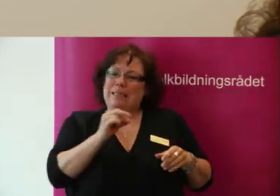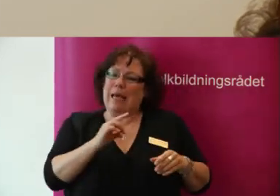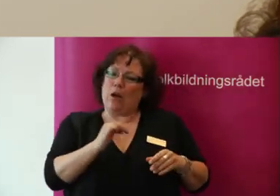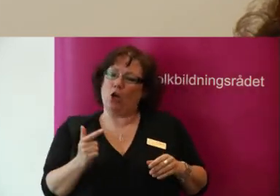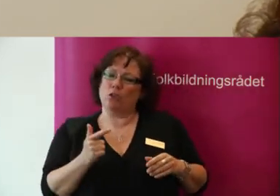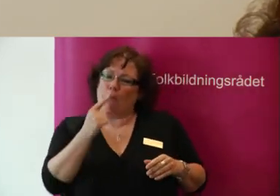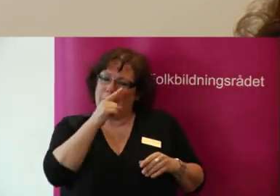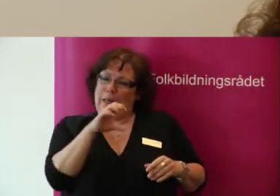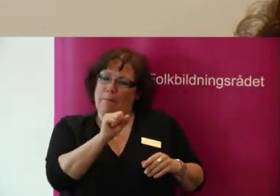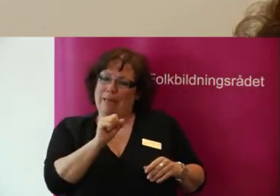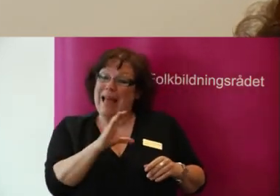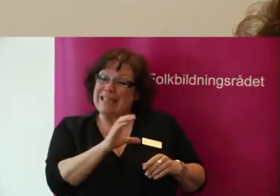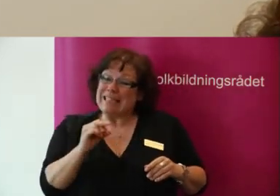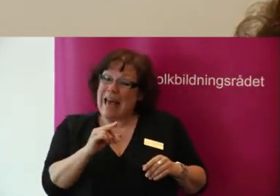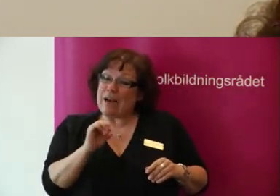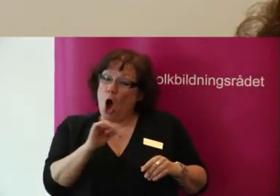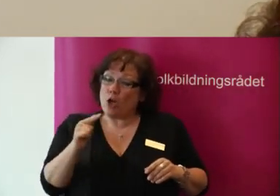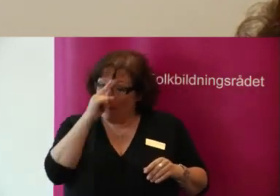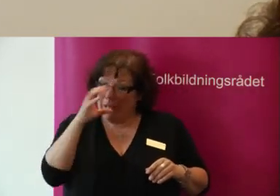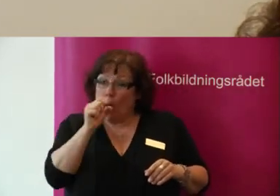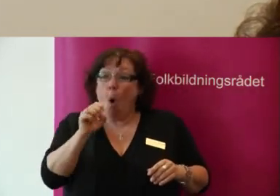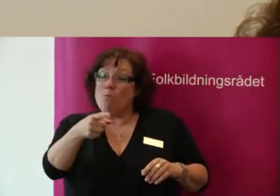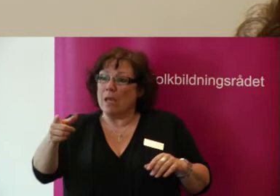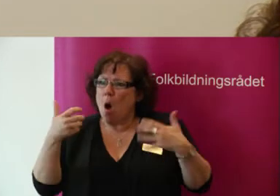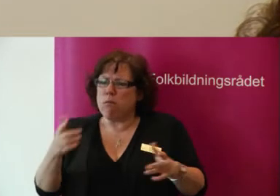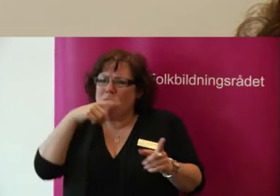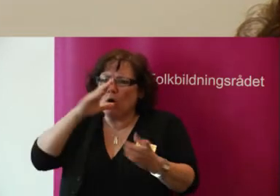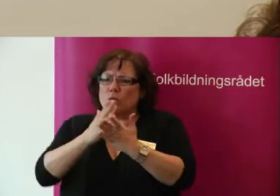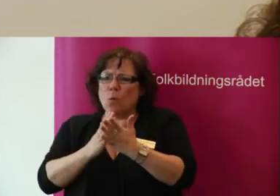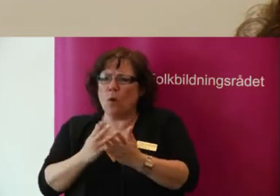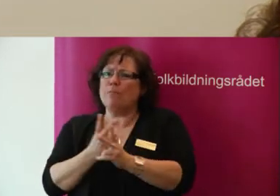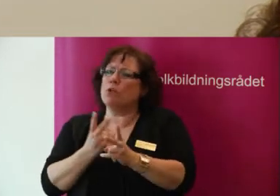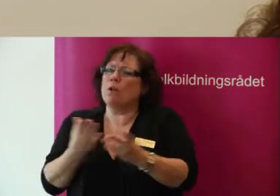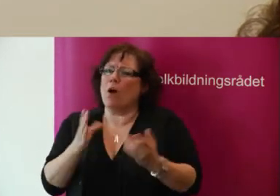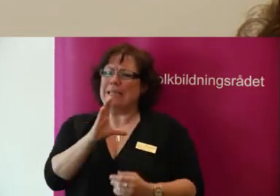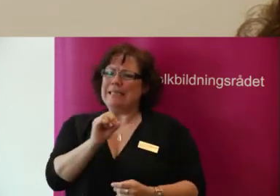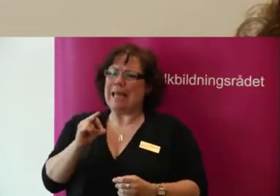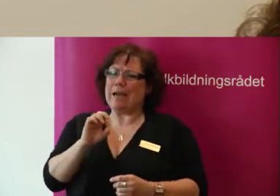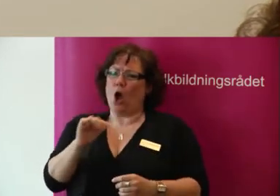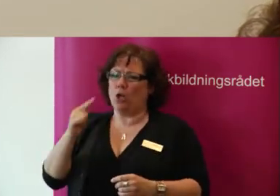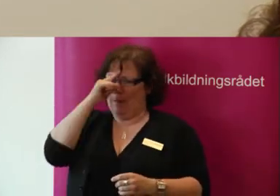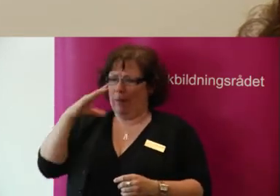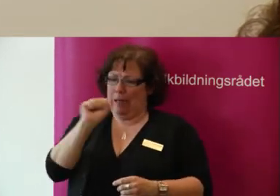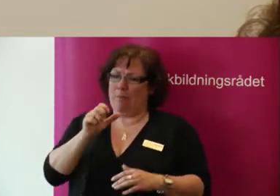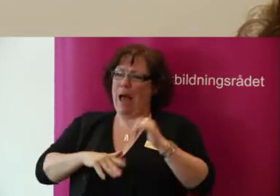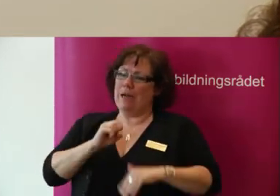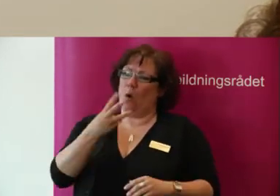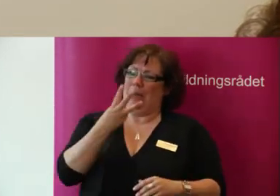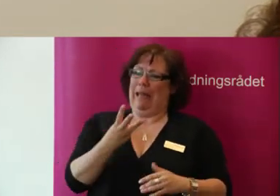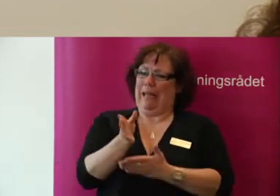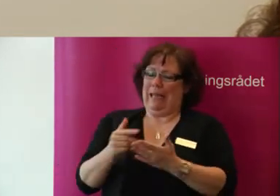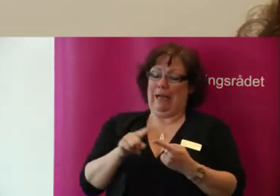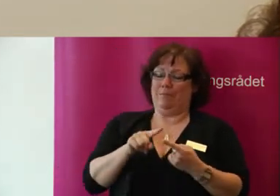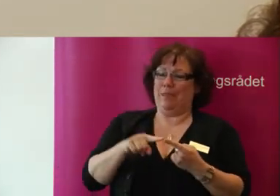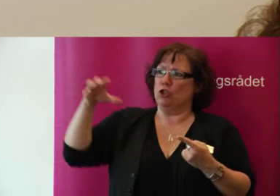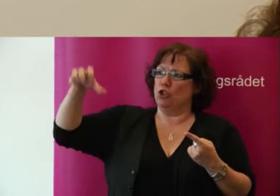Och särartsbegreppet för er som inte kan folkhögskolan handlar ju egentligen om tre delar. En stat som inte styr via